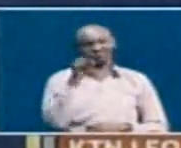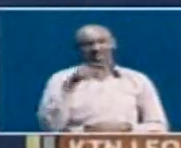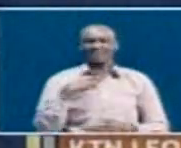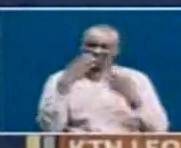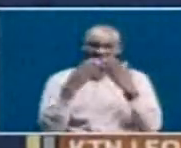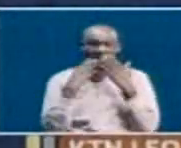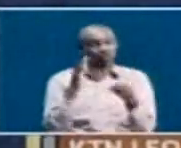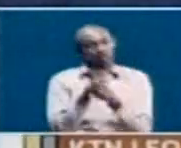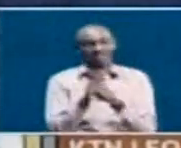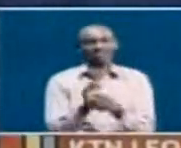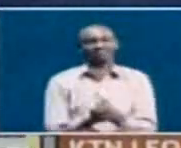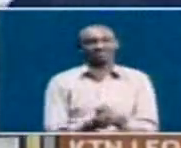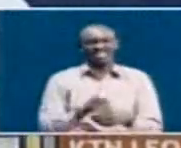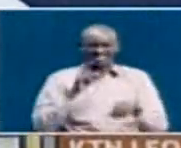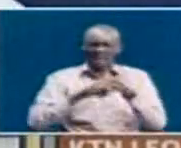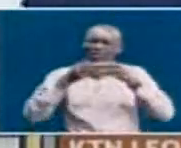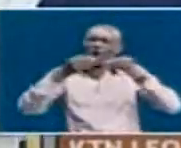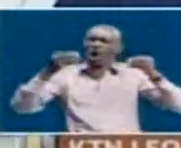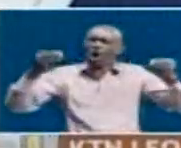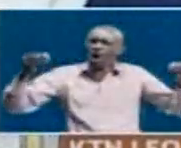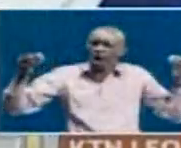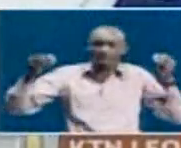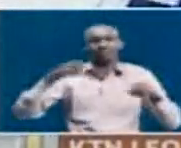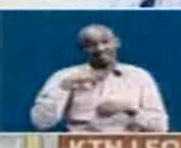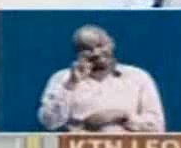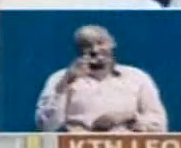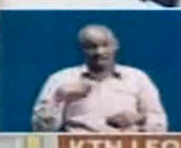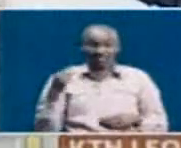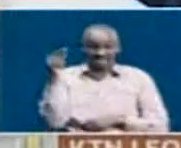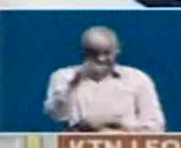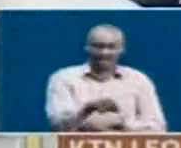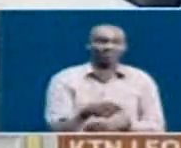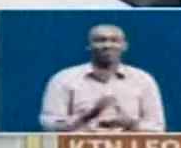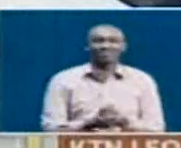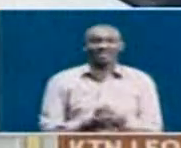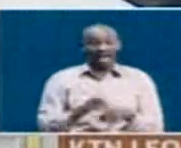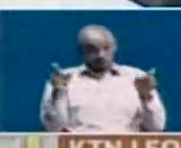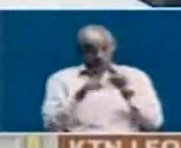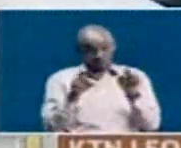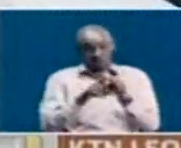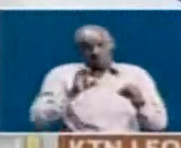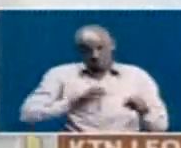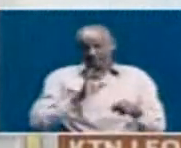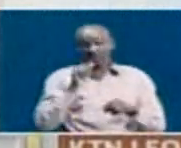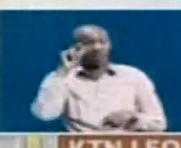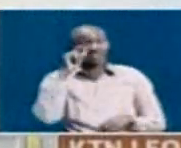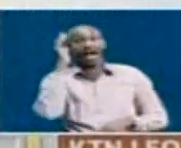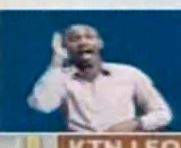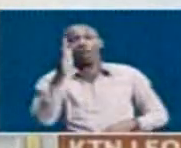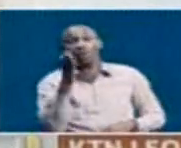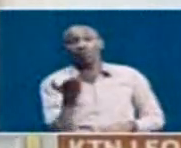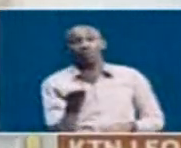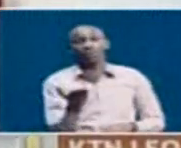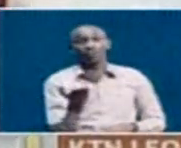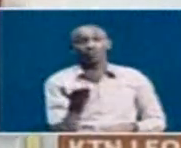Nashukuru sana mwana. Muda mrefu mimi nashukuru baada ya kuja ndio mimi nikaonekana. Naam, na Big Pusa vile vile kutoka Mombasa tukusikie, hujambo?